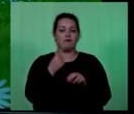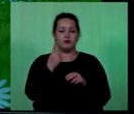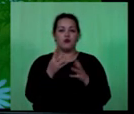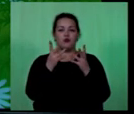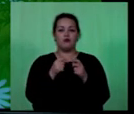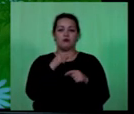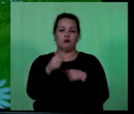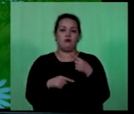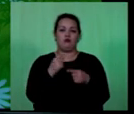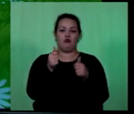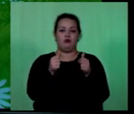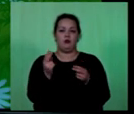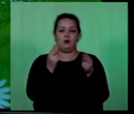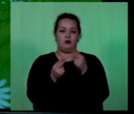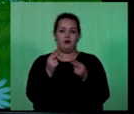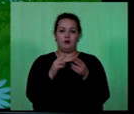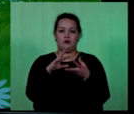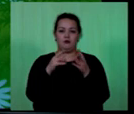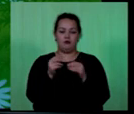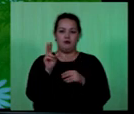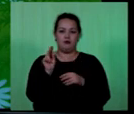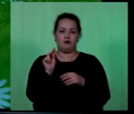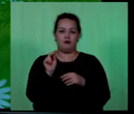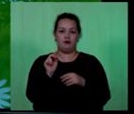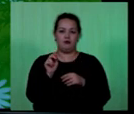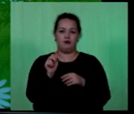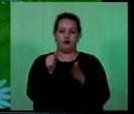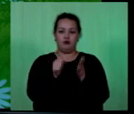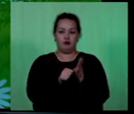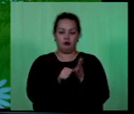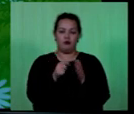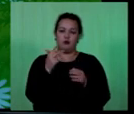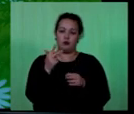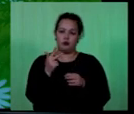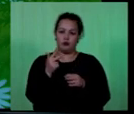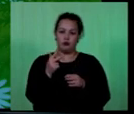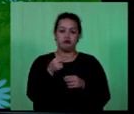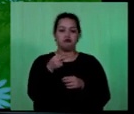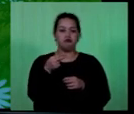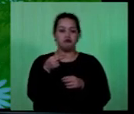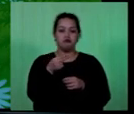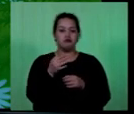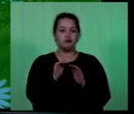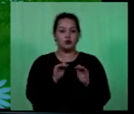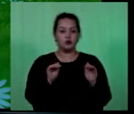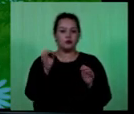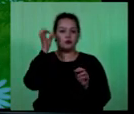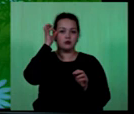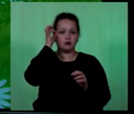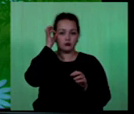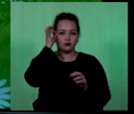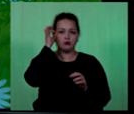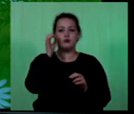следующая картинка произведение чисел 6 и 3 чему равно ребята вспомнили